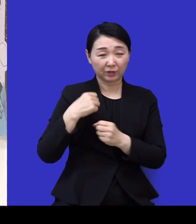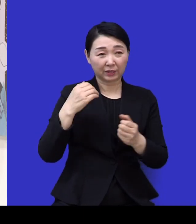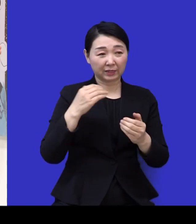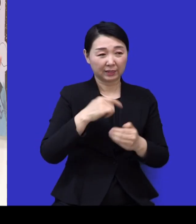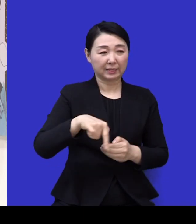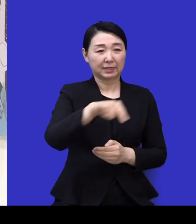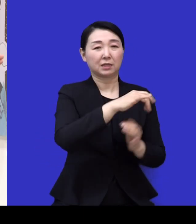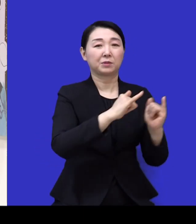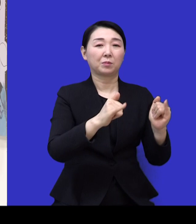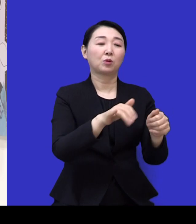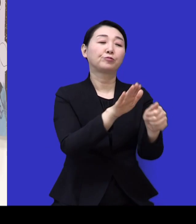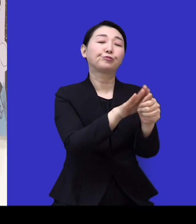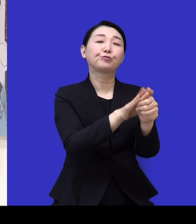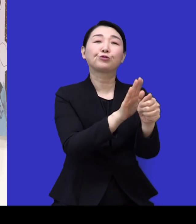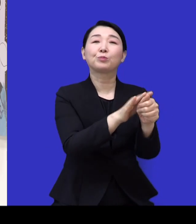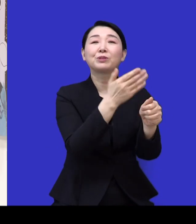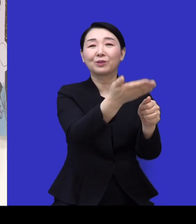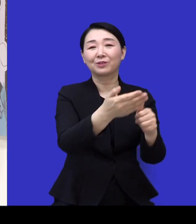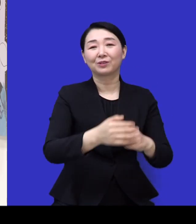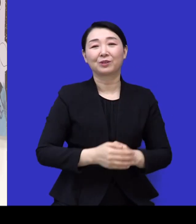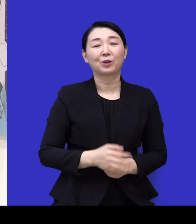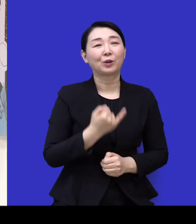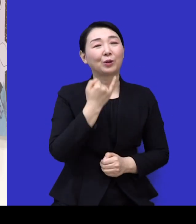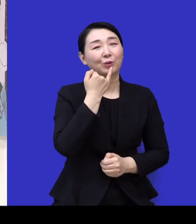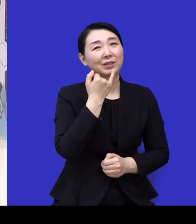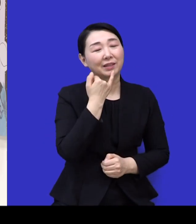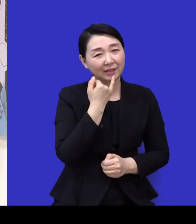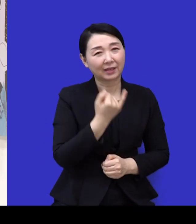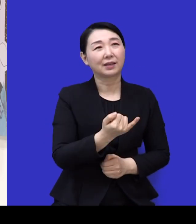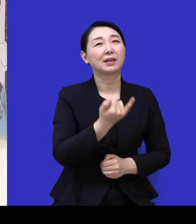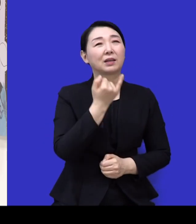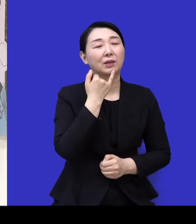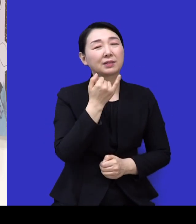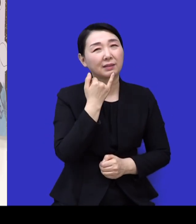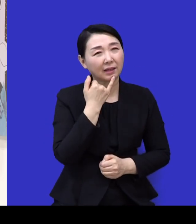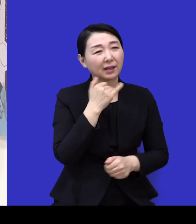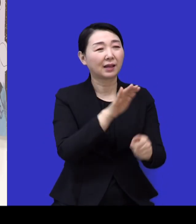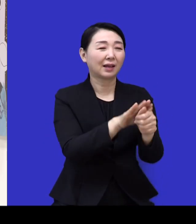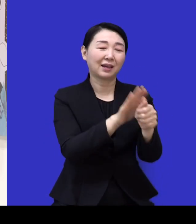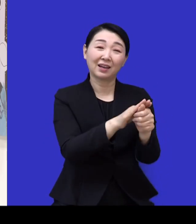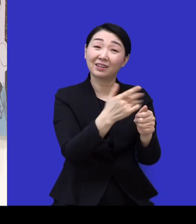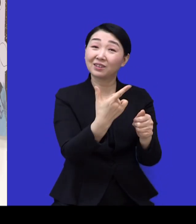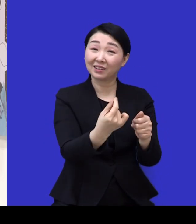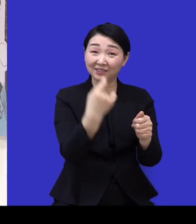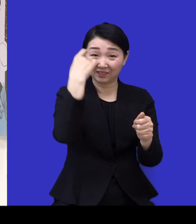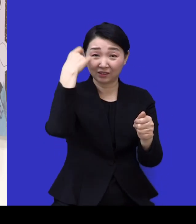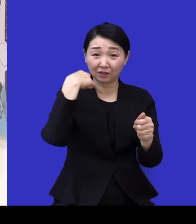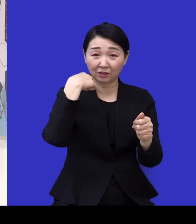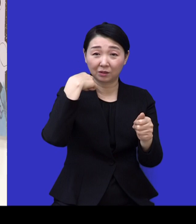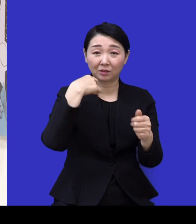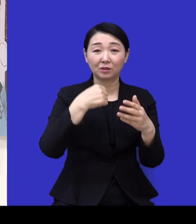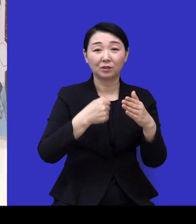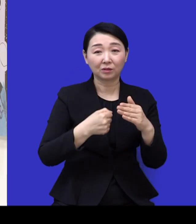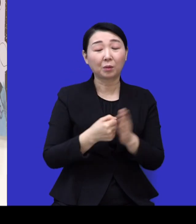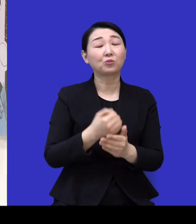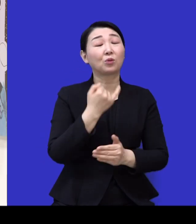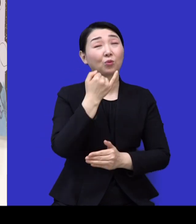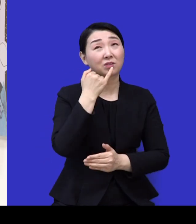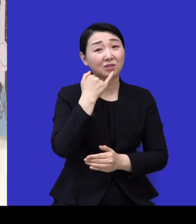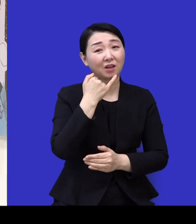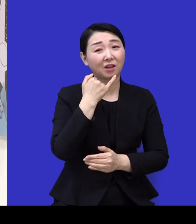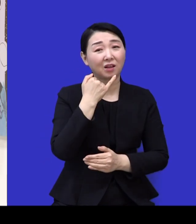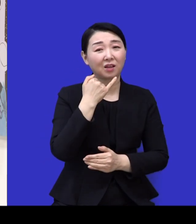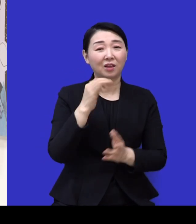등을 이렇게 뚫으시면서 괜찮다, 괜찮아 이렇게 하실 것 같았어요. 그래서 예. It's okay with